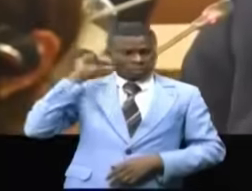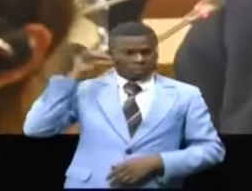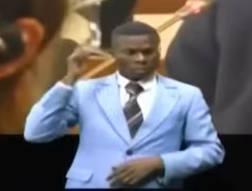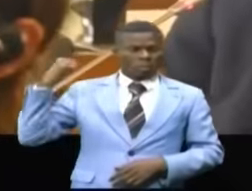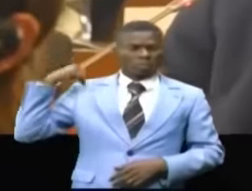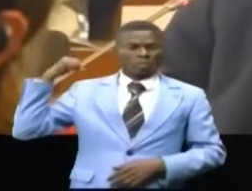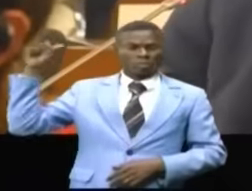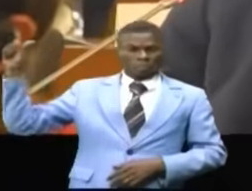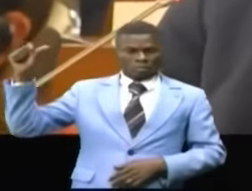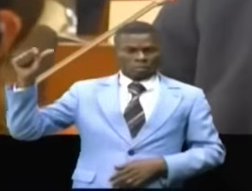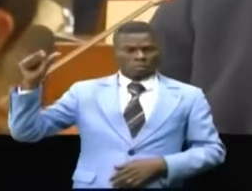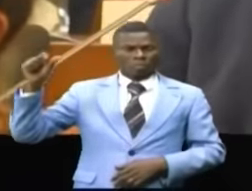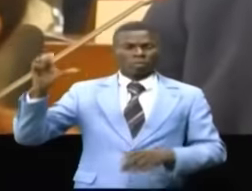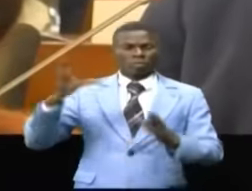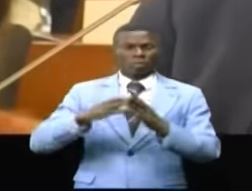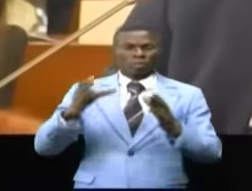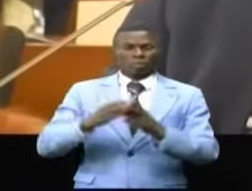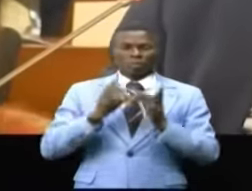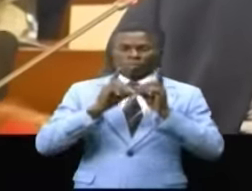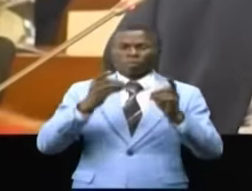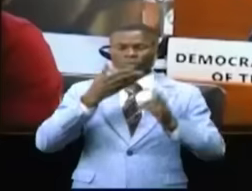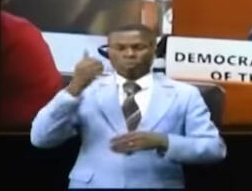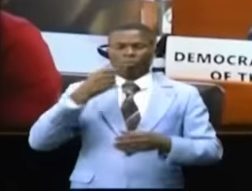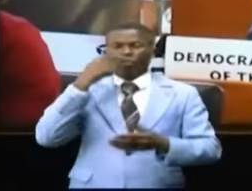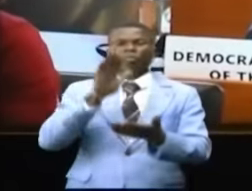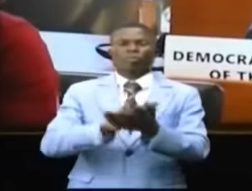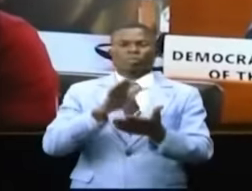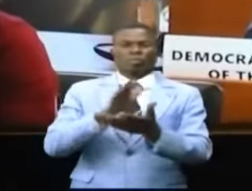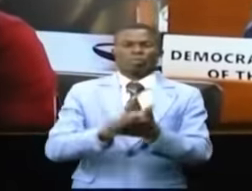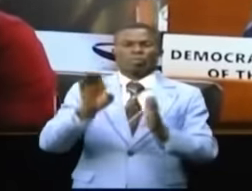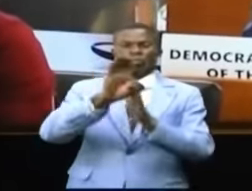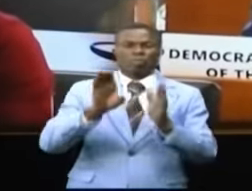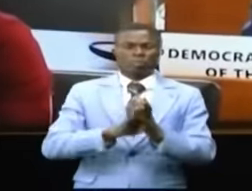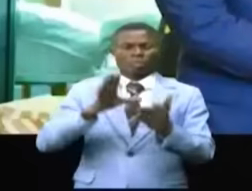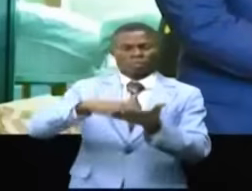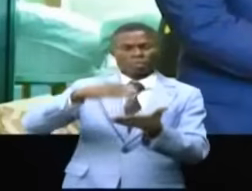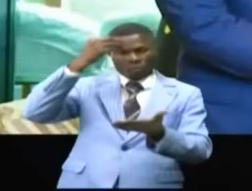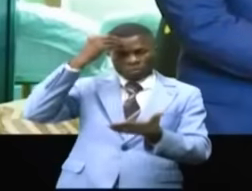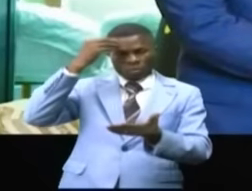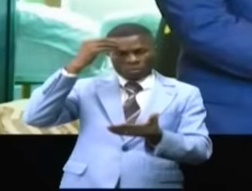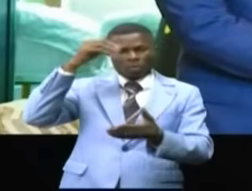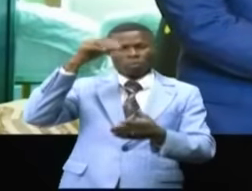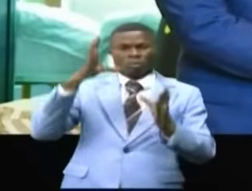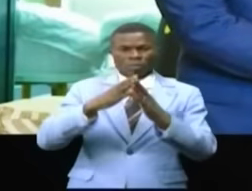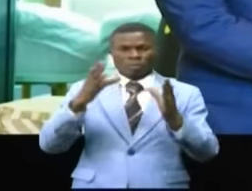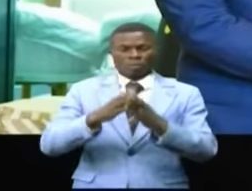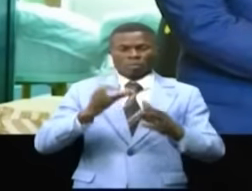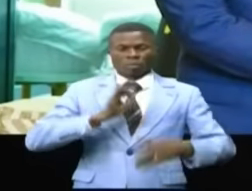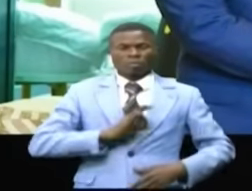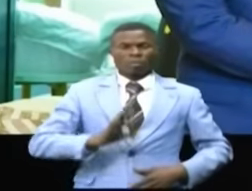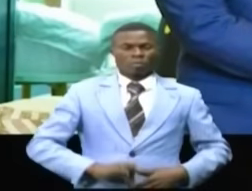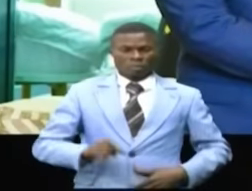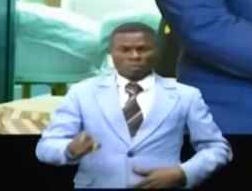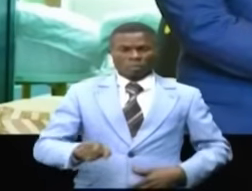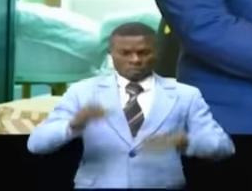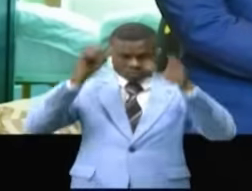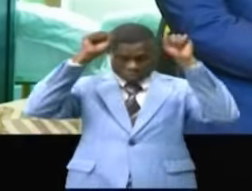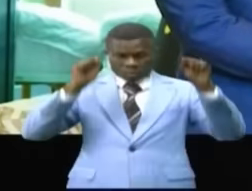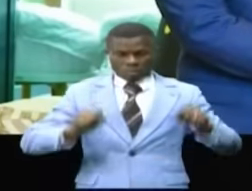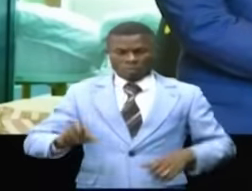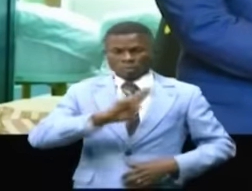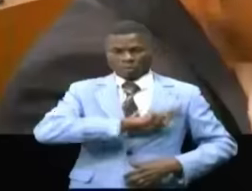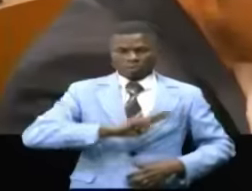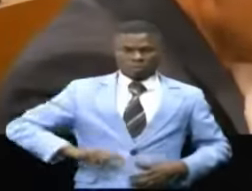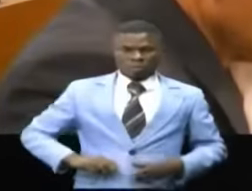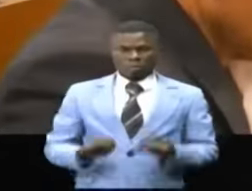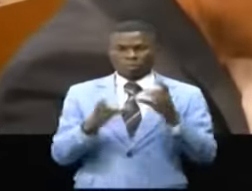Tokoumessou, avec son verbe oratoire, se félicite des conditions requises sous Félix Antoine Tshisekedi Tshilombo, président de la